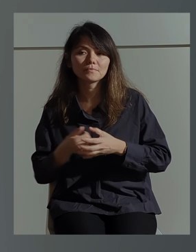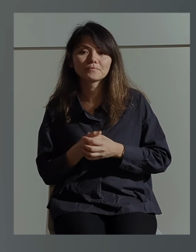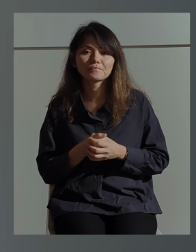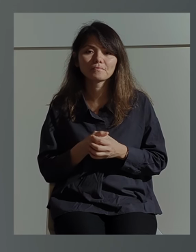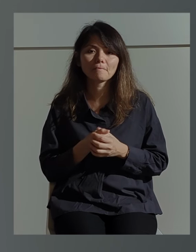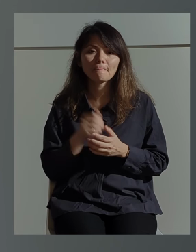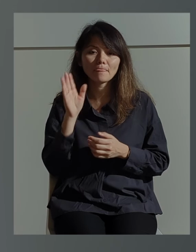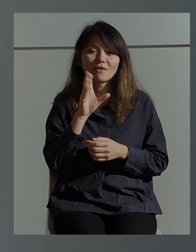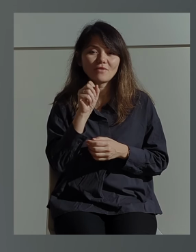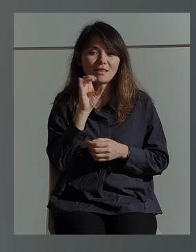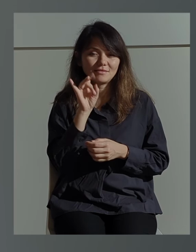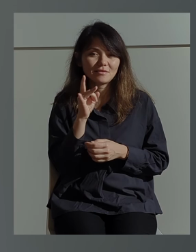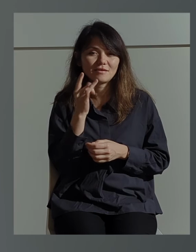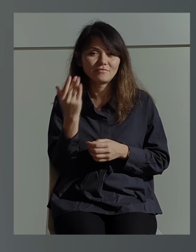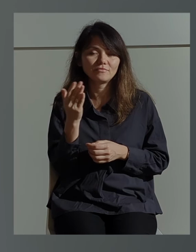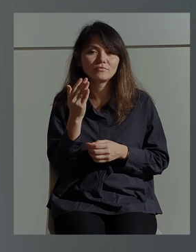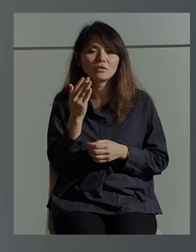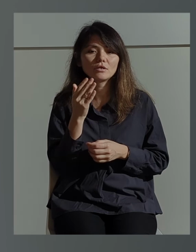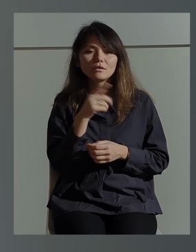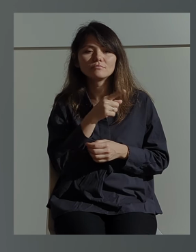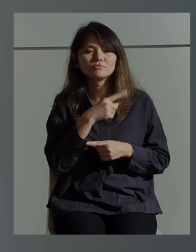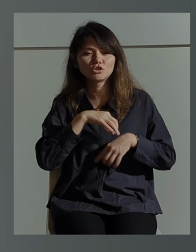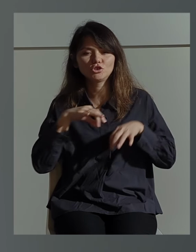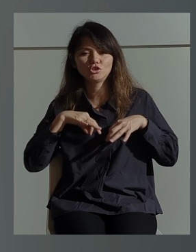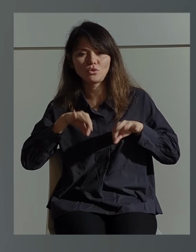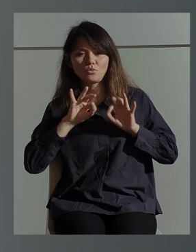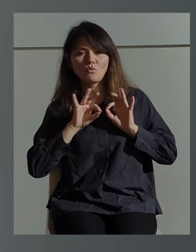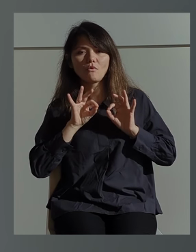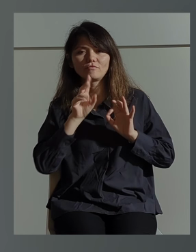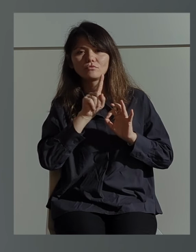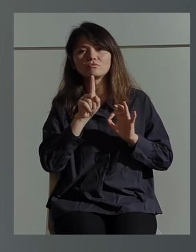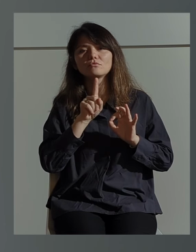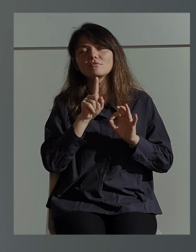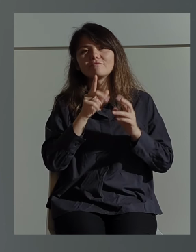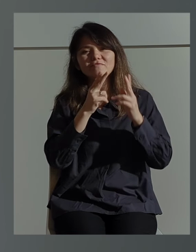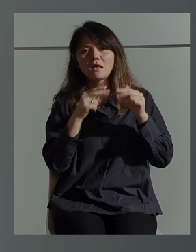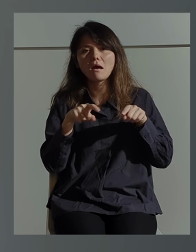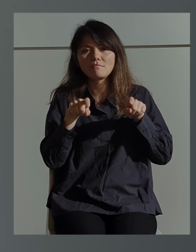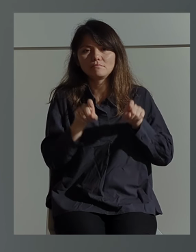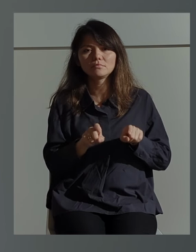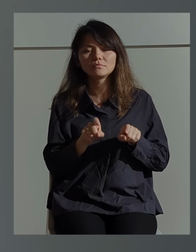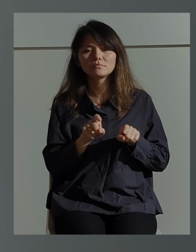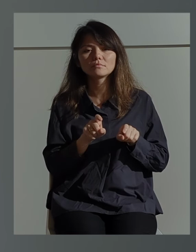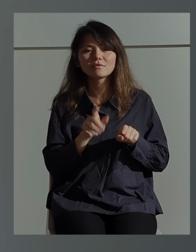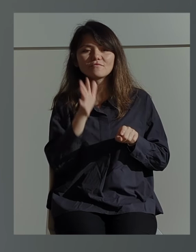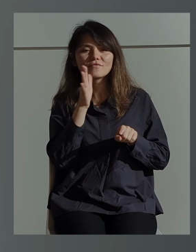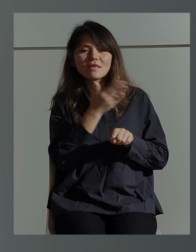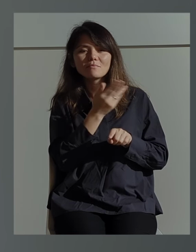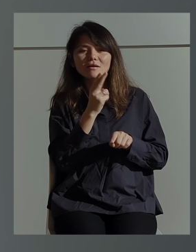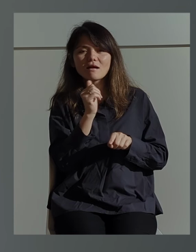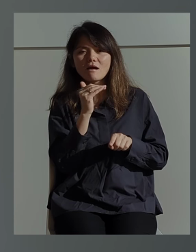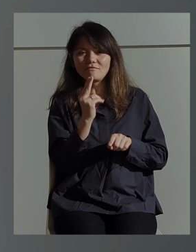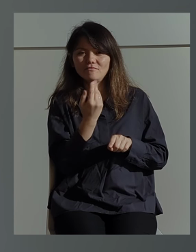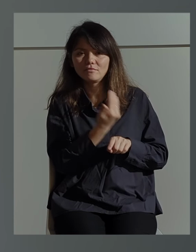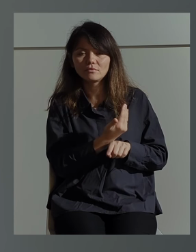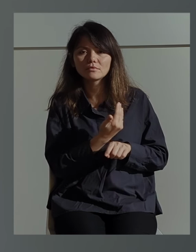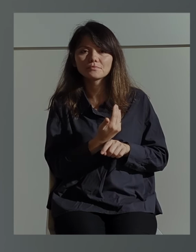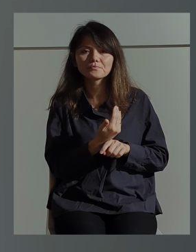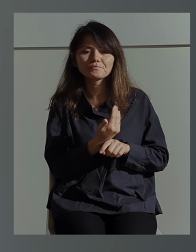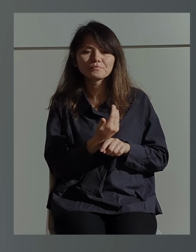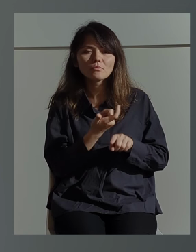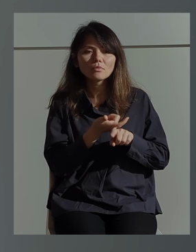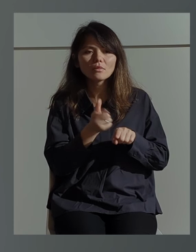Вальтера беньямина чиновничество у Кафки люди которые сидят в замке это очень